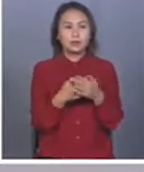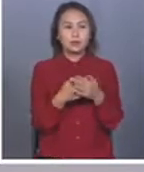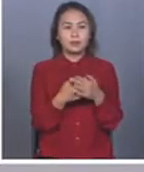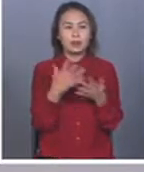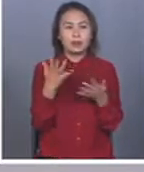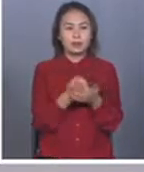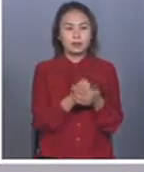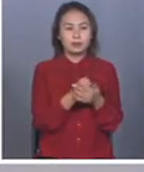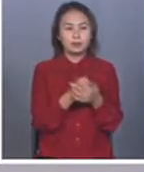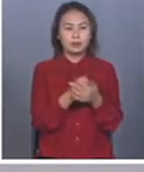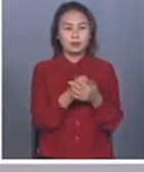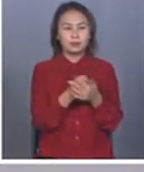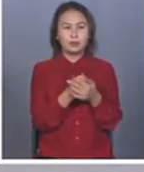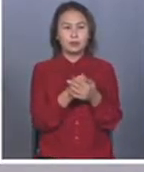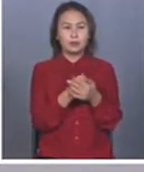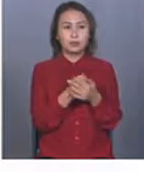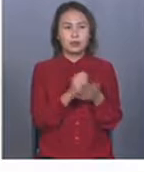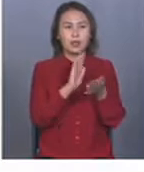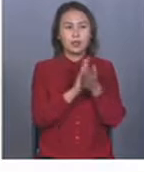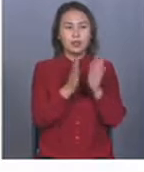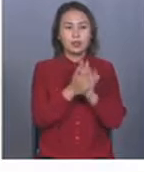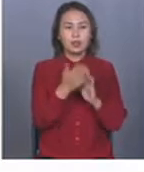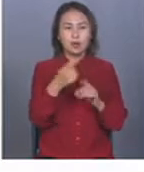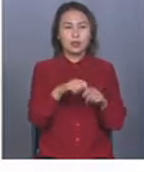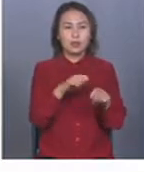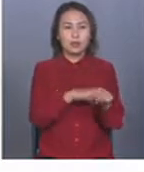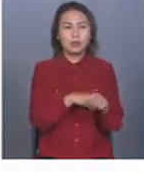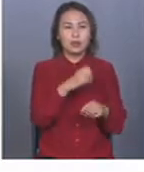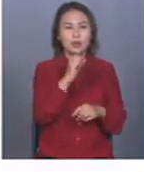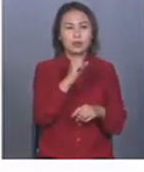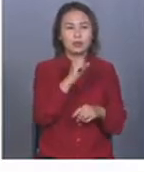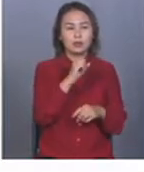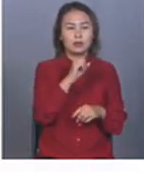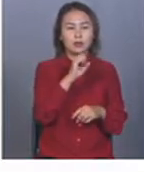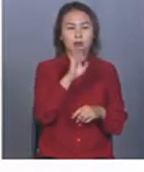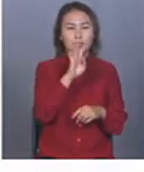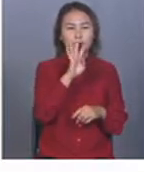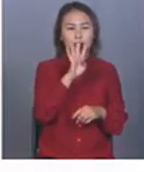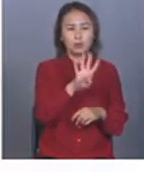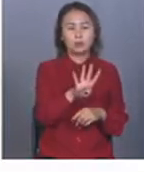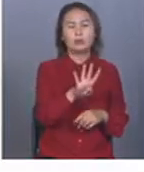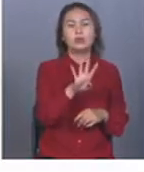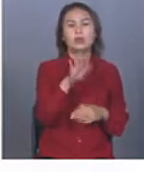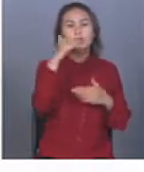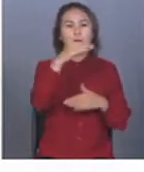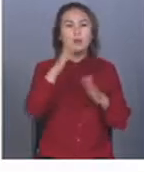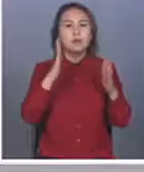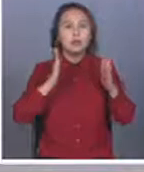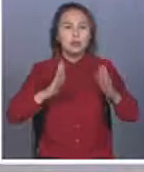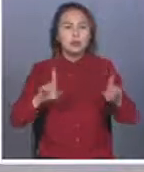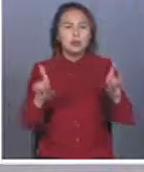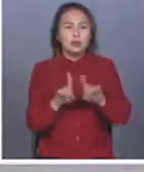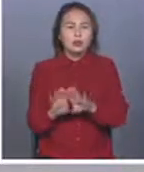мысал қарастырайық. Шаршының қабырғасы a тең болады 6 см. Демек 4 қабырғасы да дәл сондай